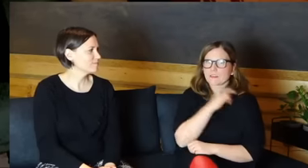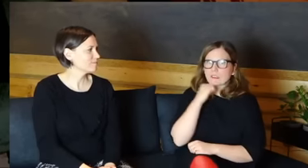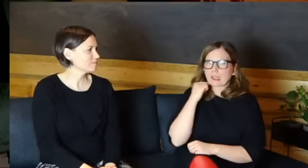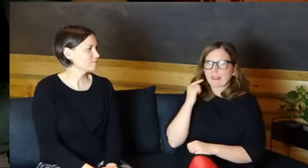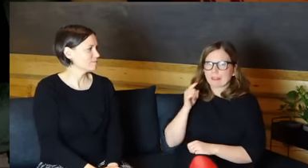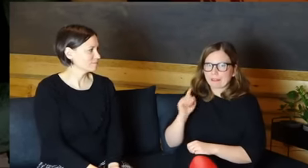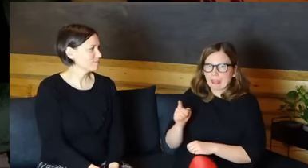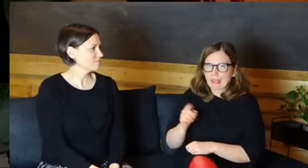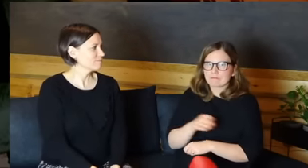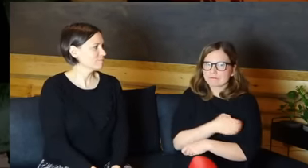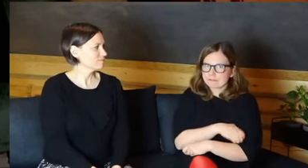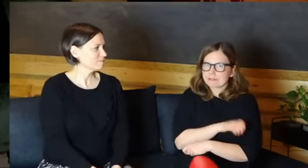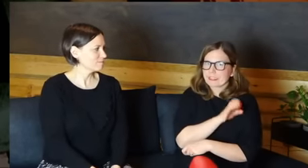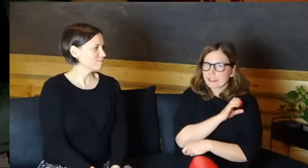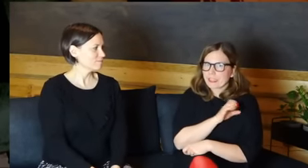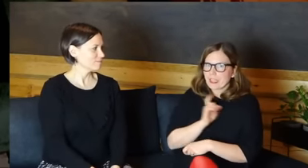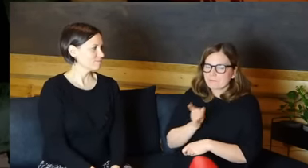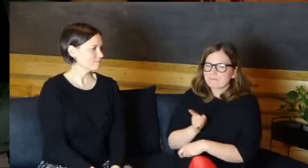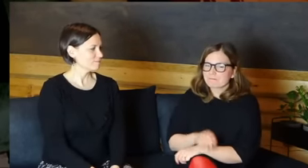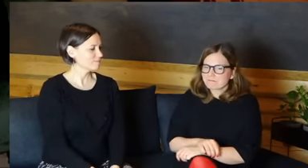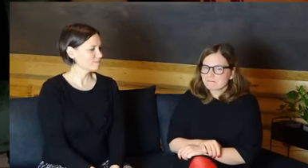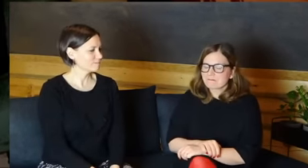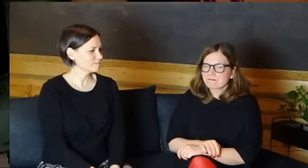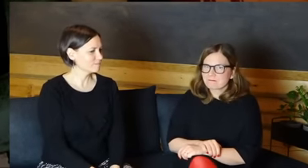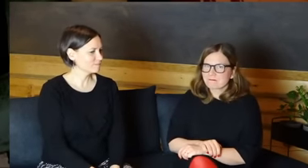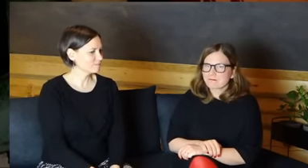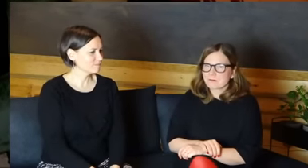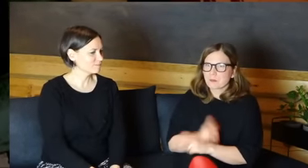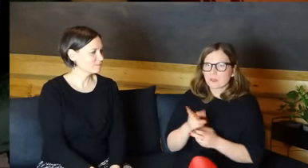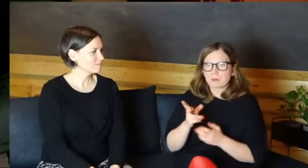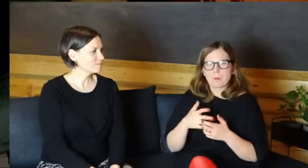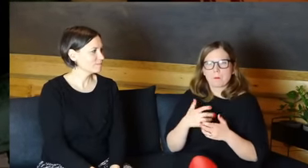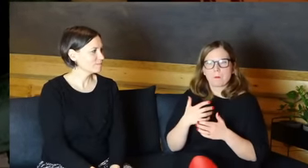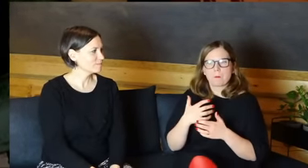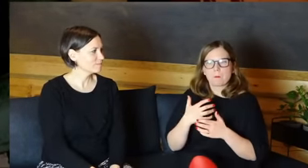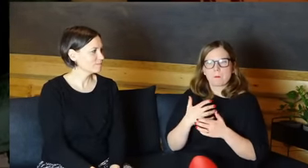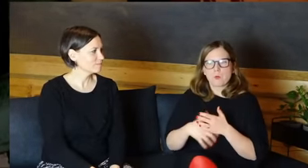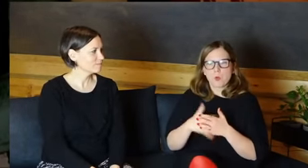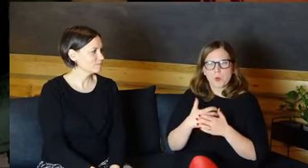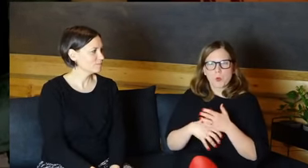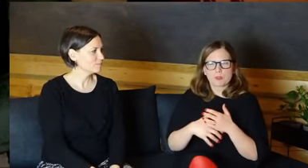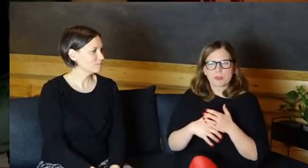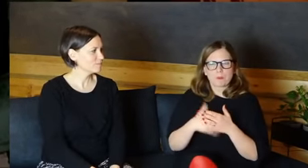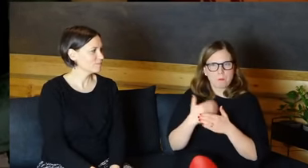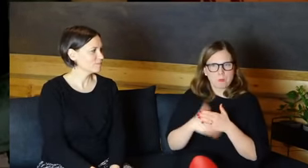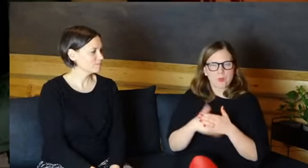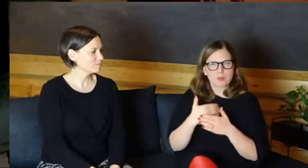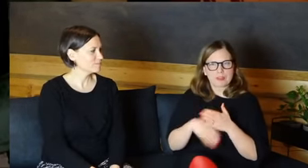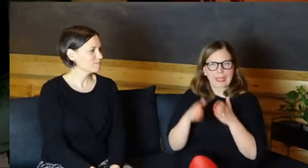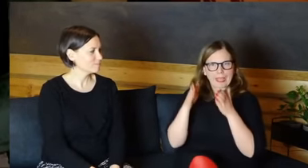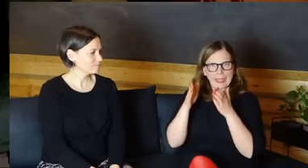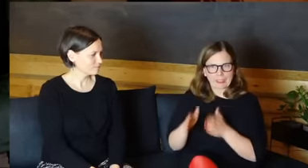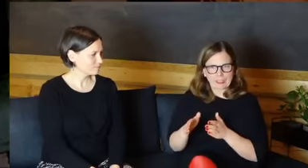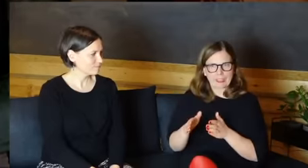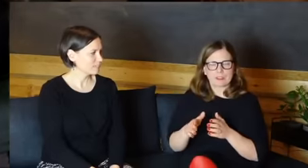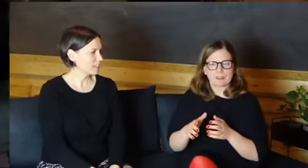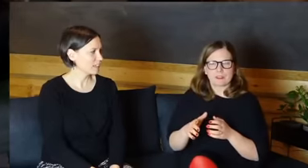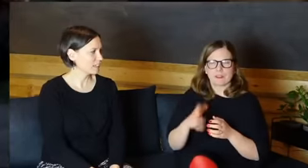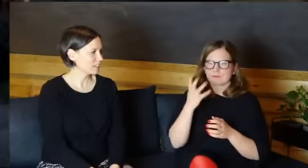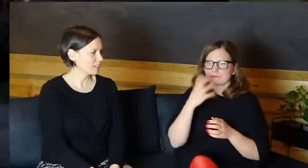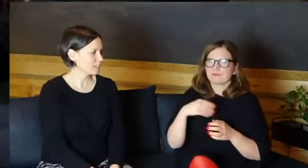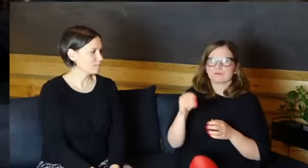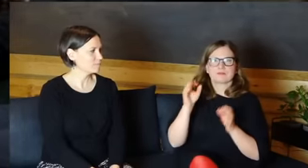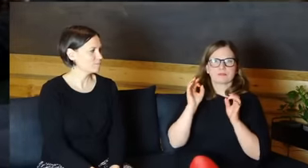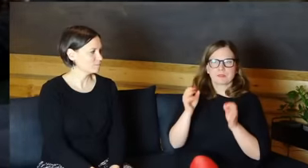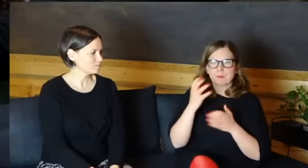ja jos miettii, niin tämmöinen myyntihenkinen toimitusjohtaja Lammilla, joka on ottanut siellä